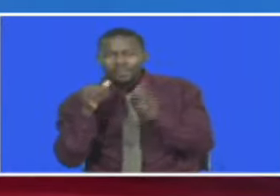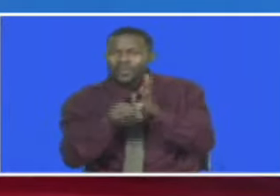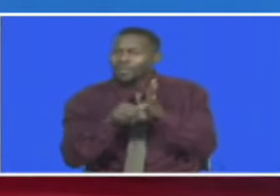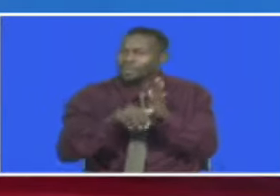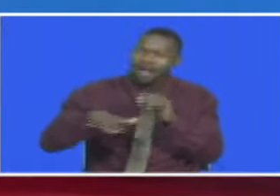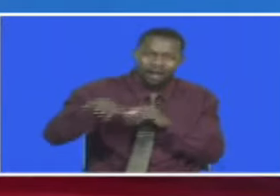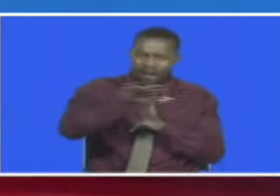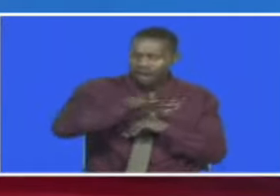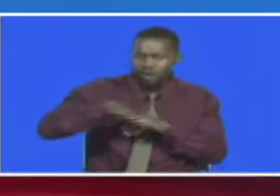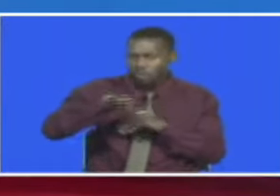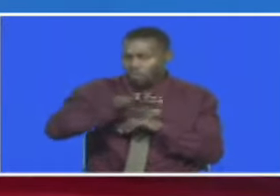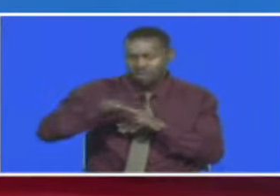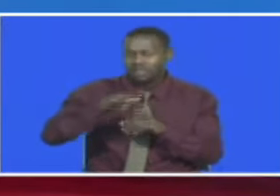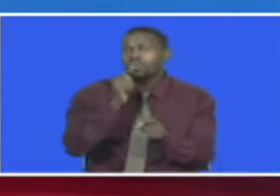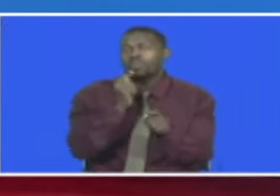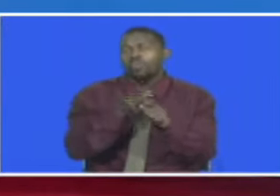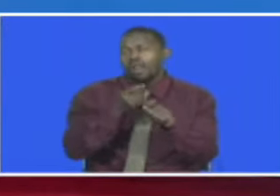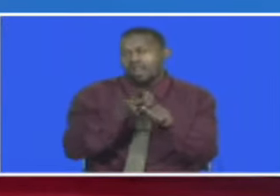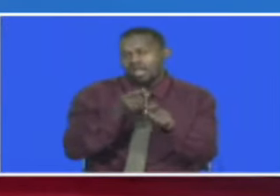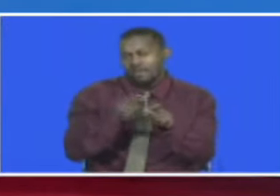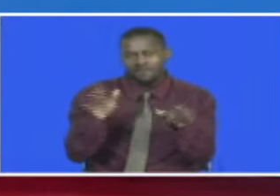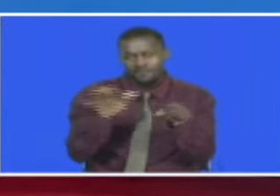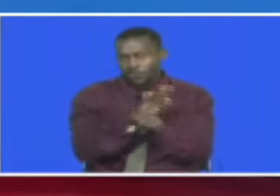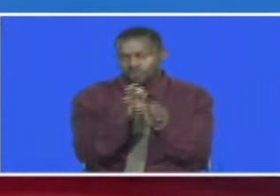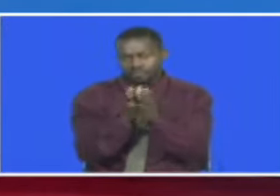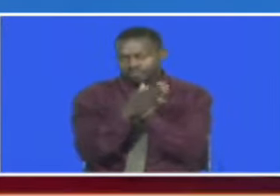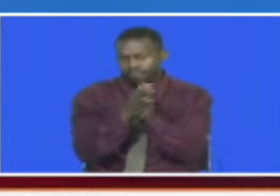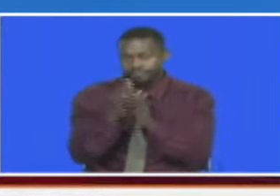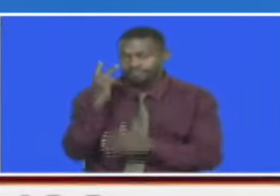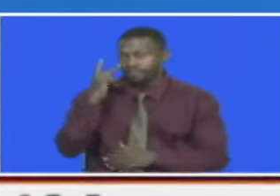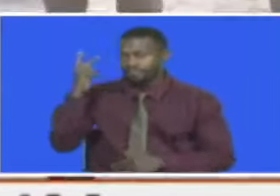Pwani Tobias Chanji na taarifa kamili kuhusiana na hafla hii.